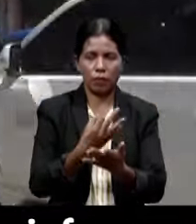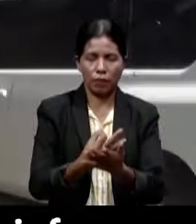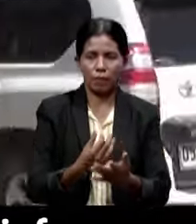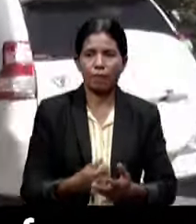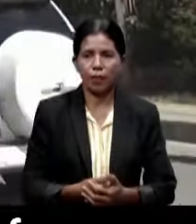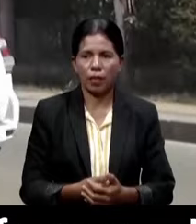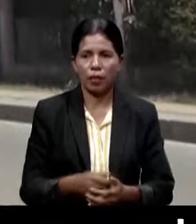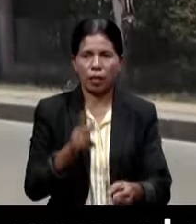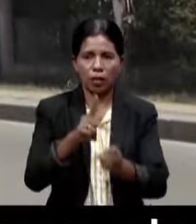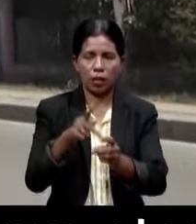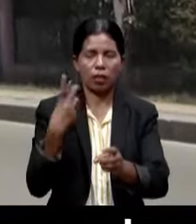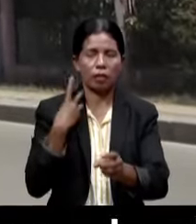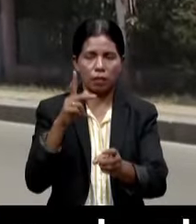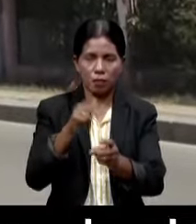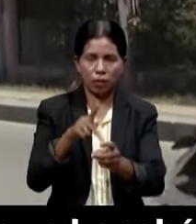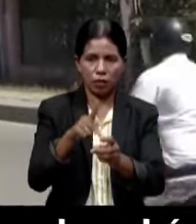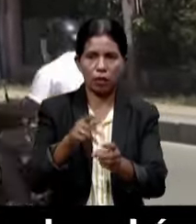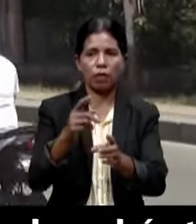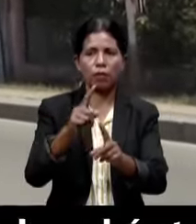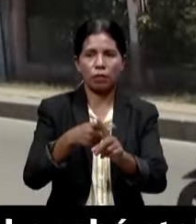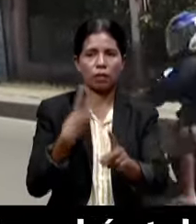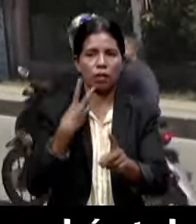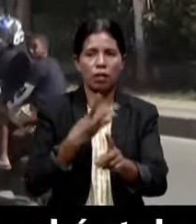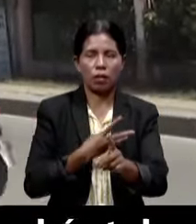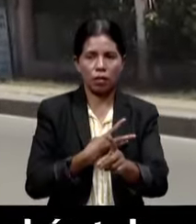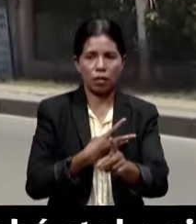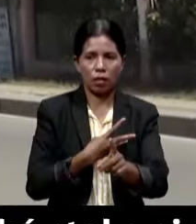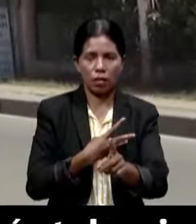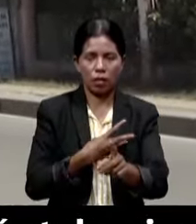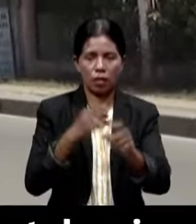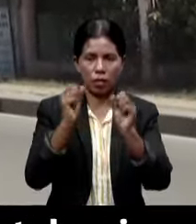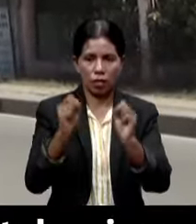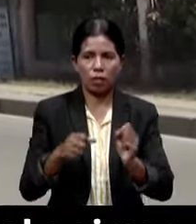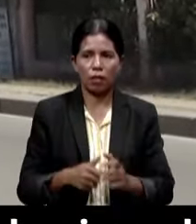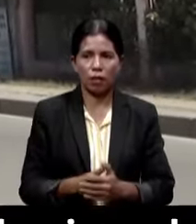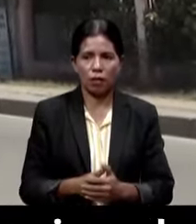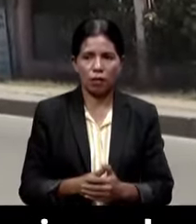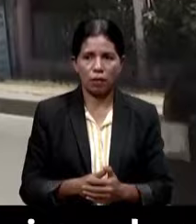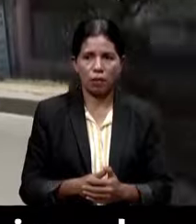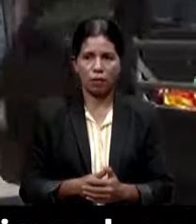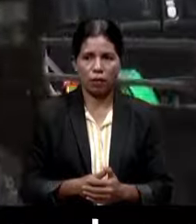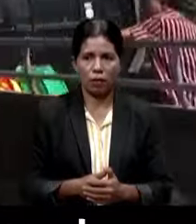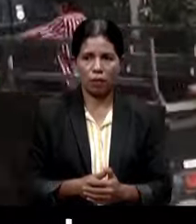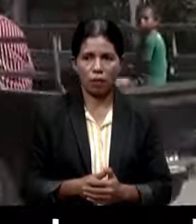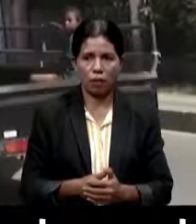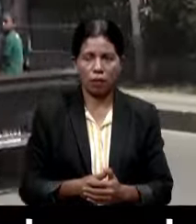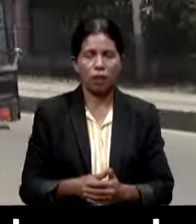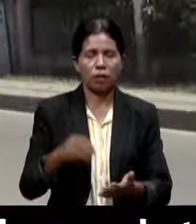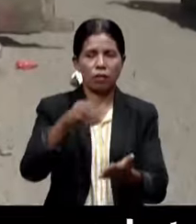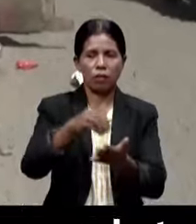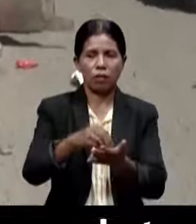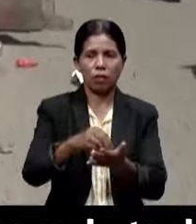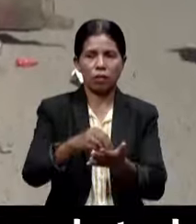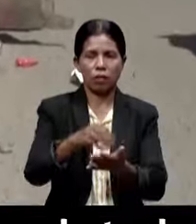be mina ba para to fulane ka hori am halai be mina para hori be atu be garanti apa kereta ne paru di